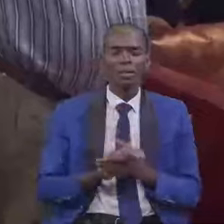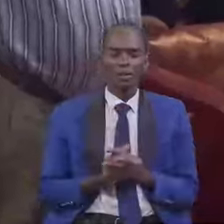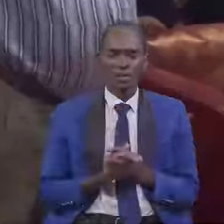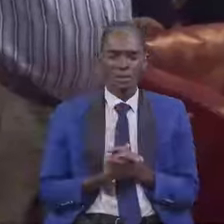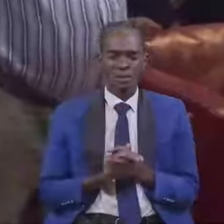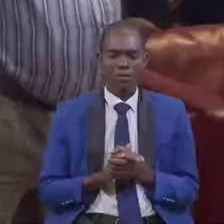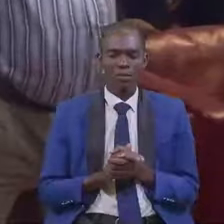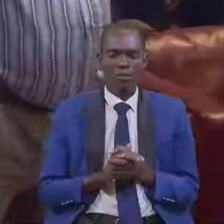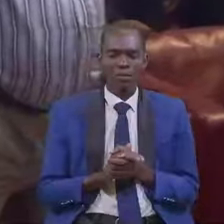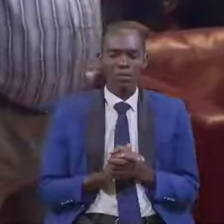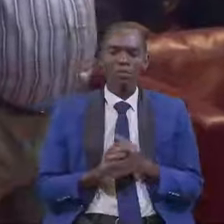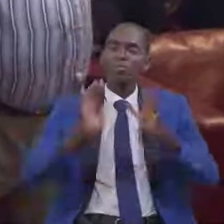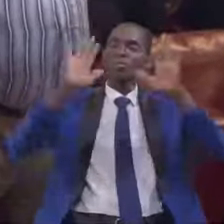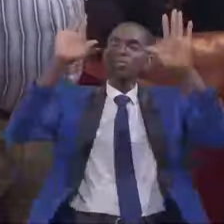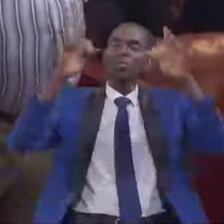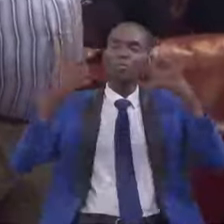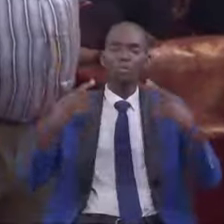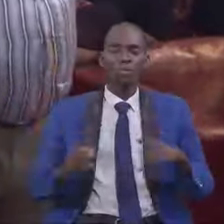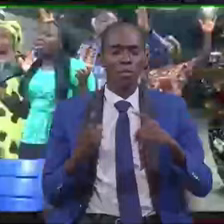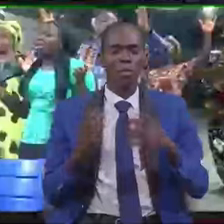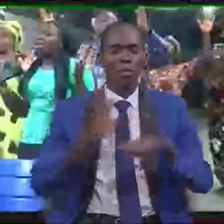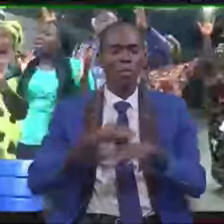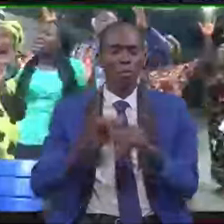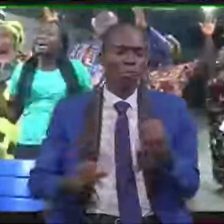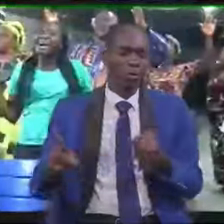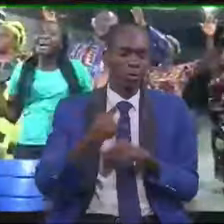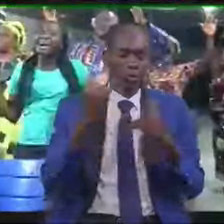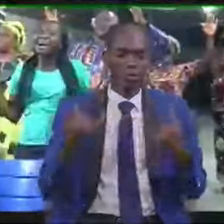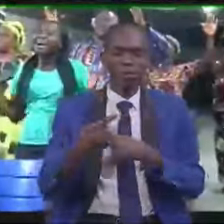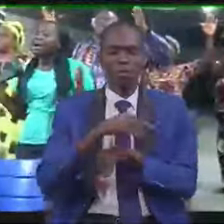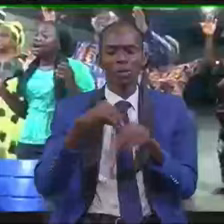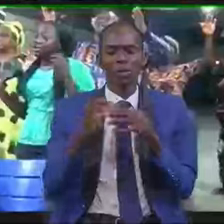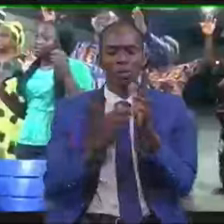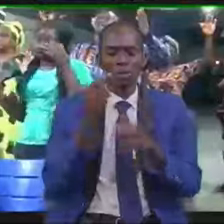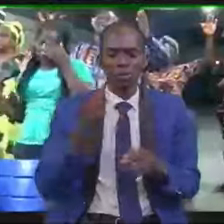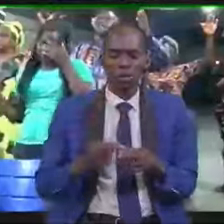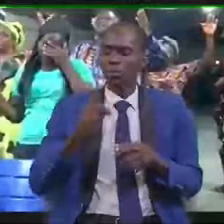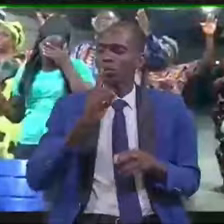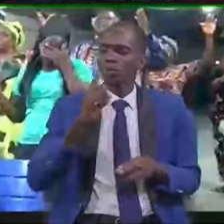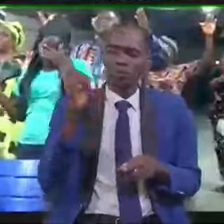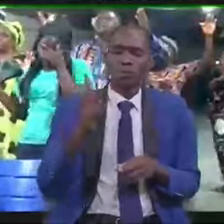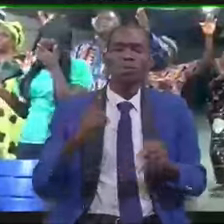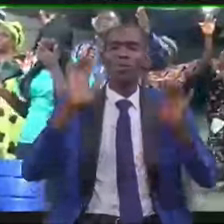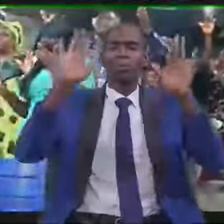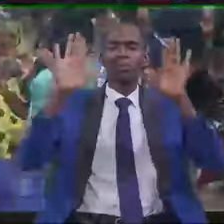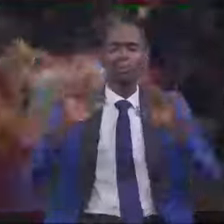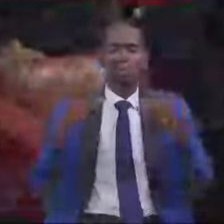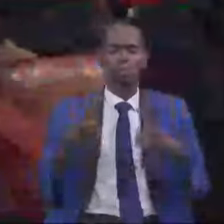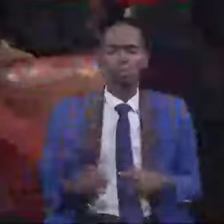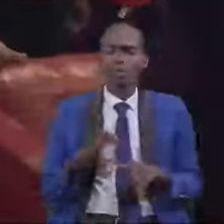Des miracles sur tout le monde ce soir. Des miracles définis, des miracles